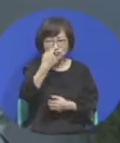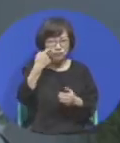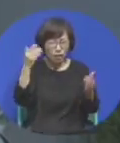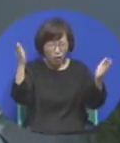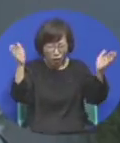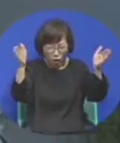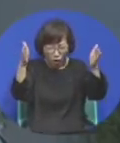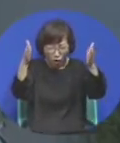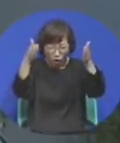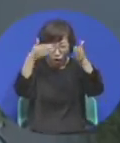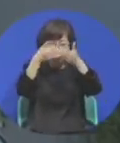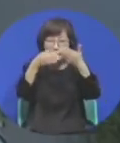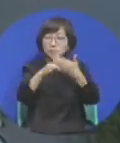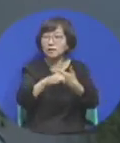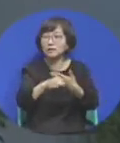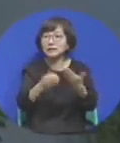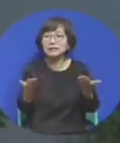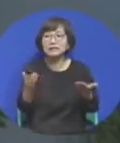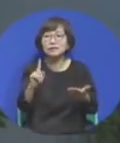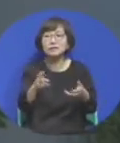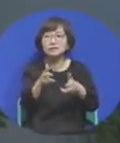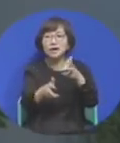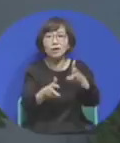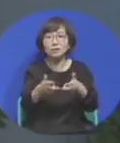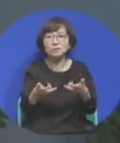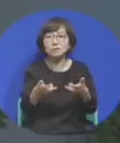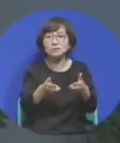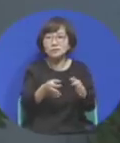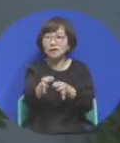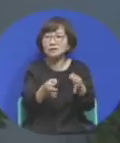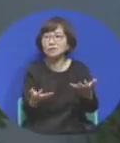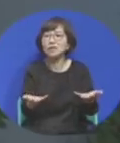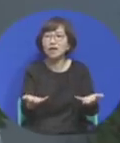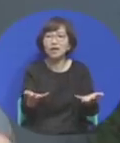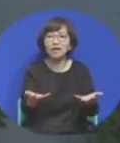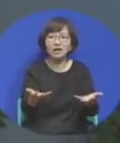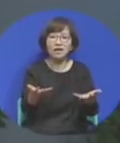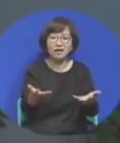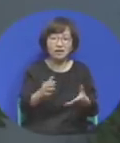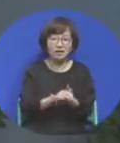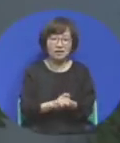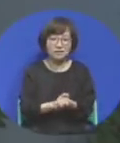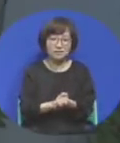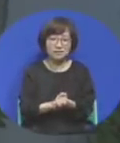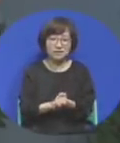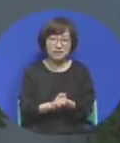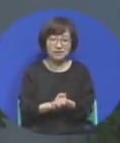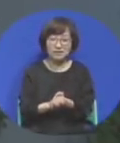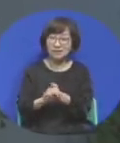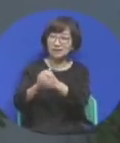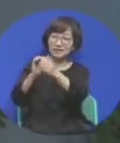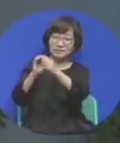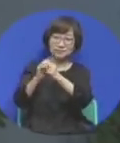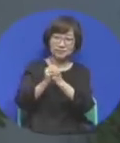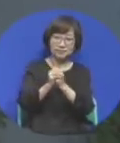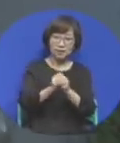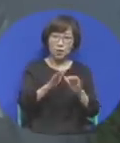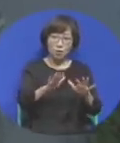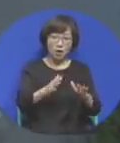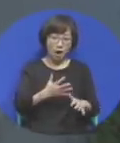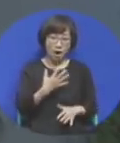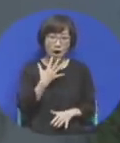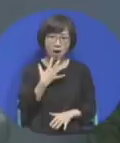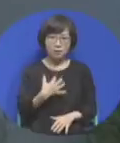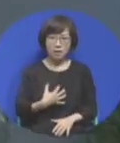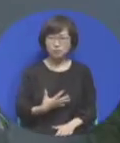이 장사합니까? If your spiritual eyes are that dim, how can you carry out your business? 이 아브라함 보고 그런 거요. 아브라함 충격받은 거예요.